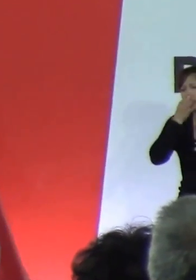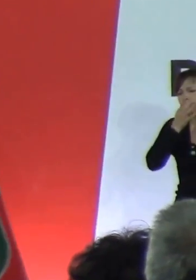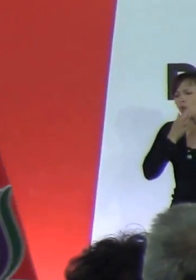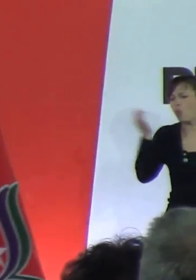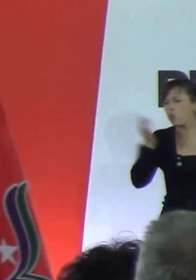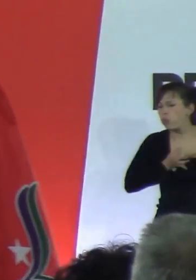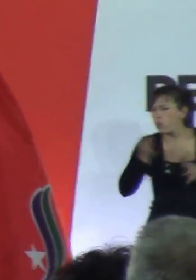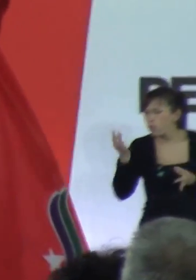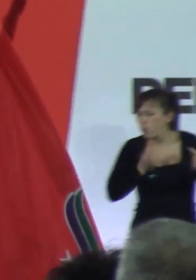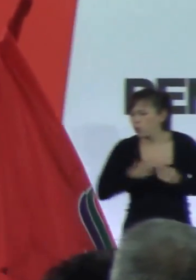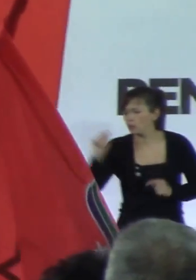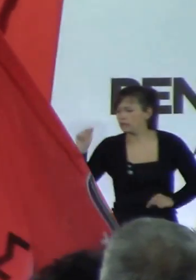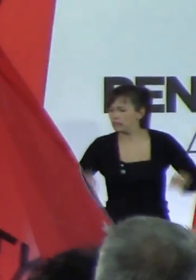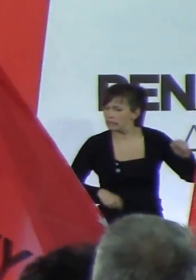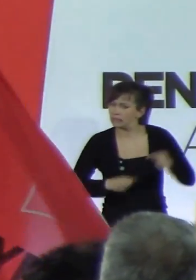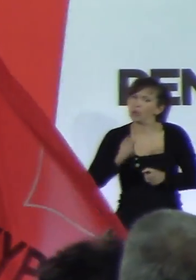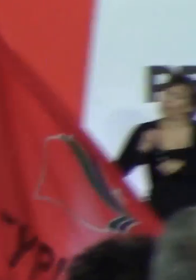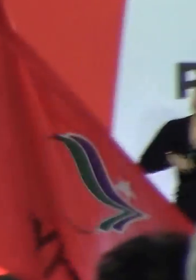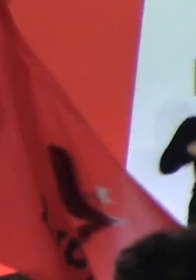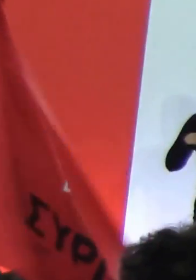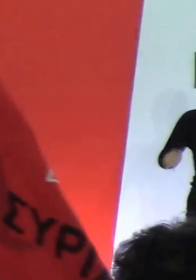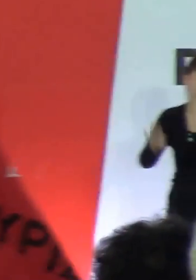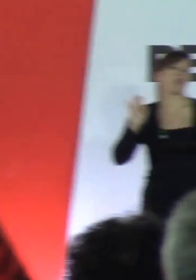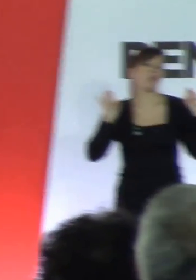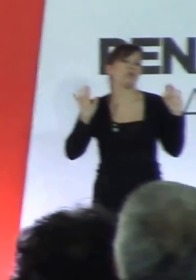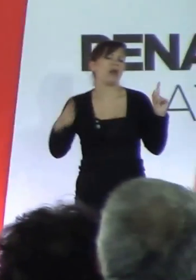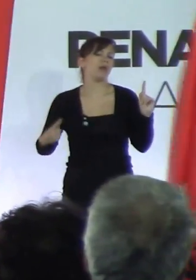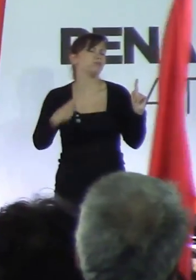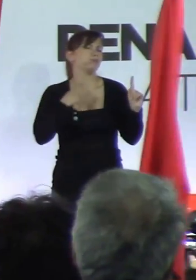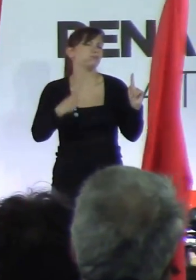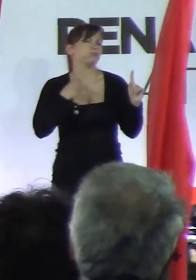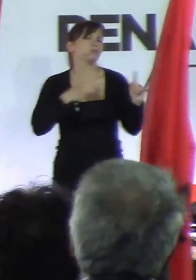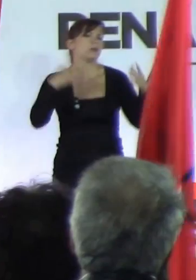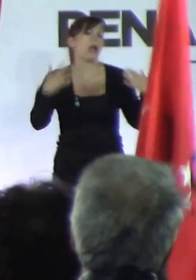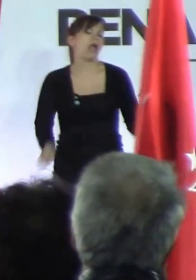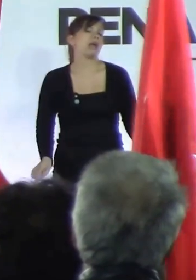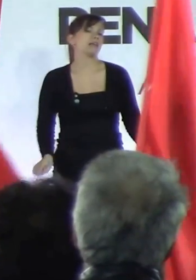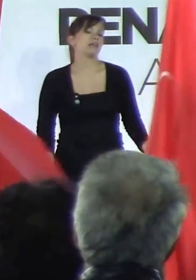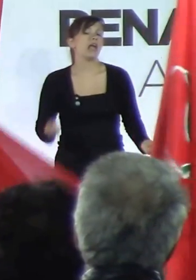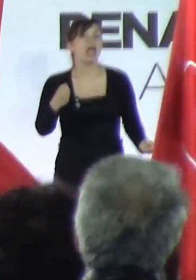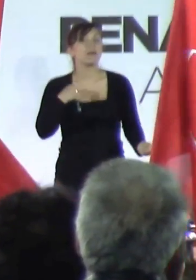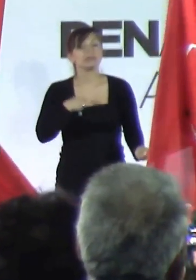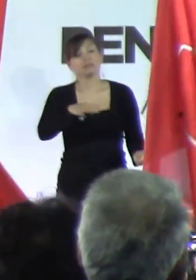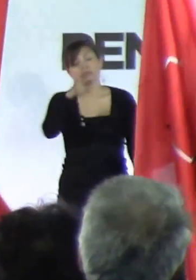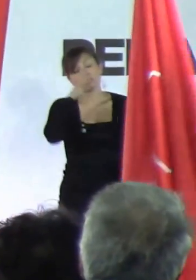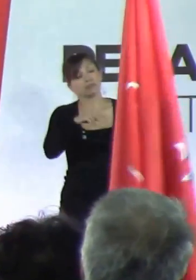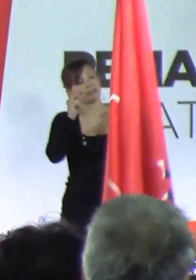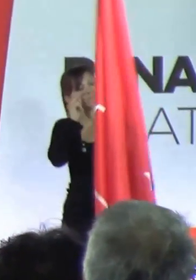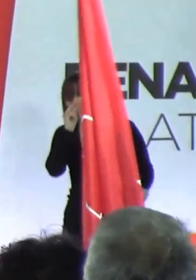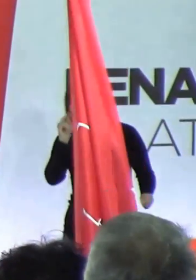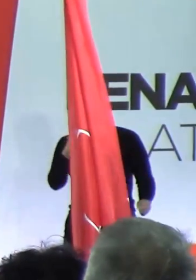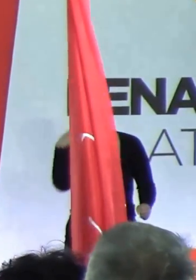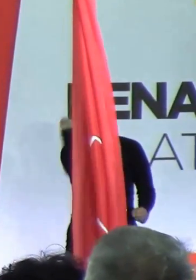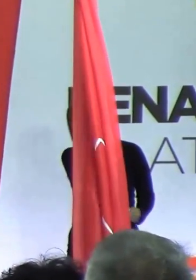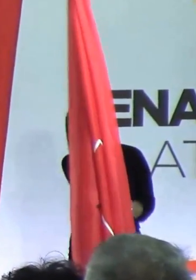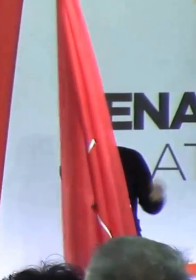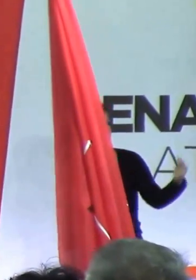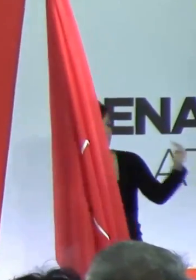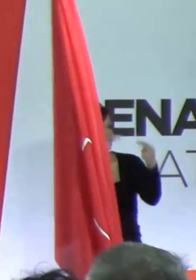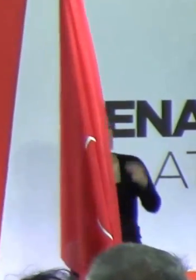συκοφαντία, επιχείρησαν άλλωστε, μα δεν έπιασε. Κοιτώντας σας, ξέρω ότι θα